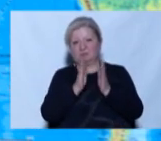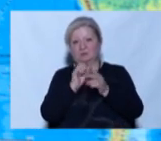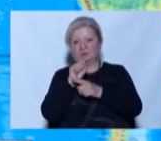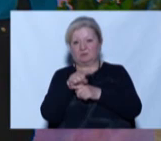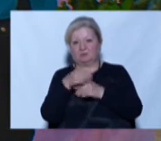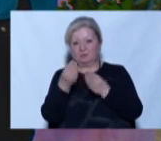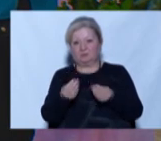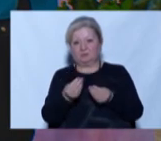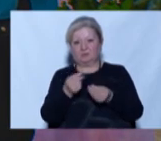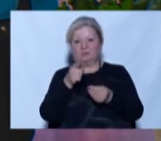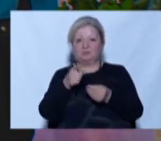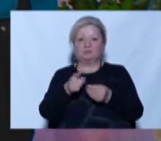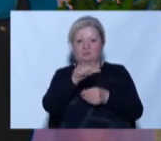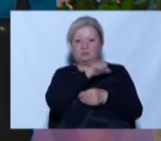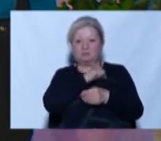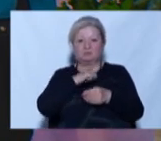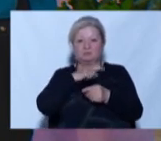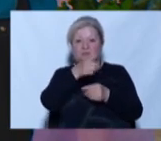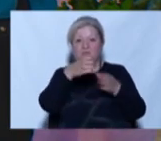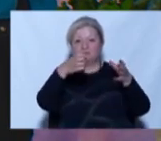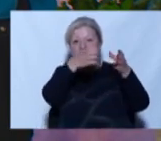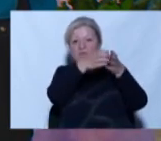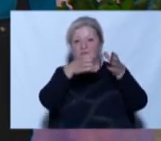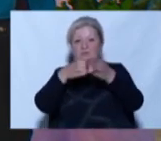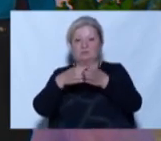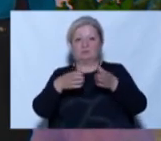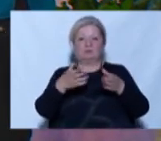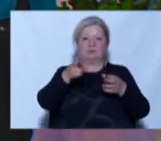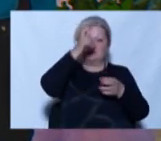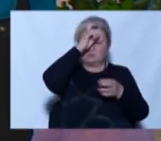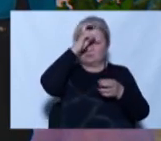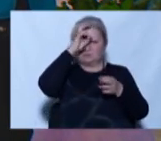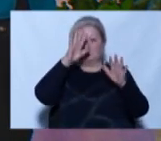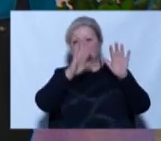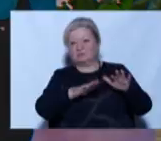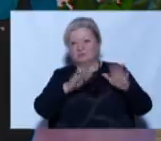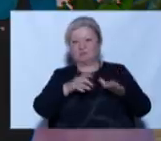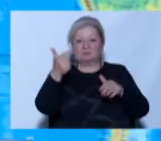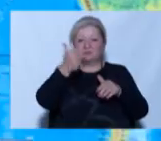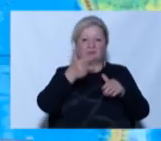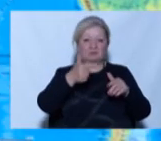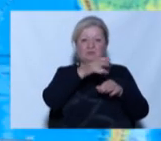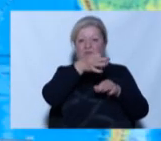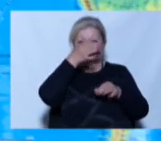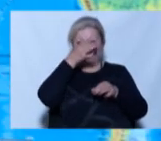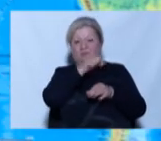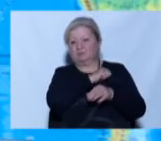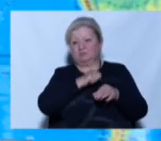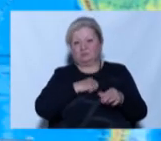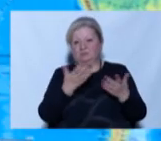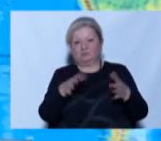მოგცეთ. თქვენთვის სასურველი რეგიონი რომ აიღოთ, ან ქვეყანა, ან ადგილი, გეოგრაფიული ნებისმიერი ობიექტი